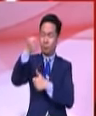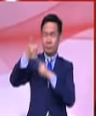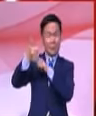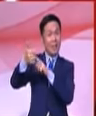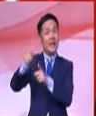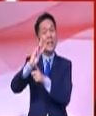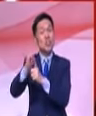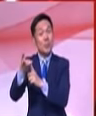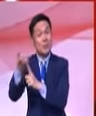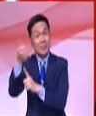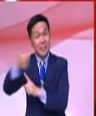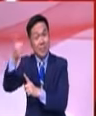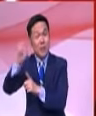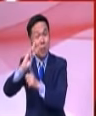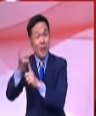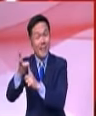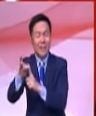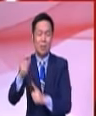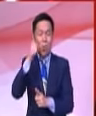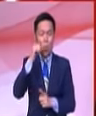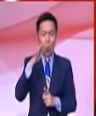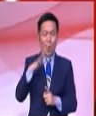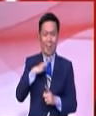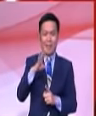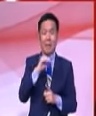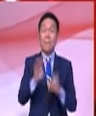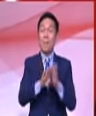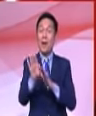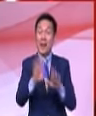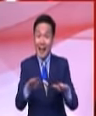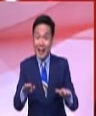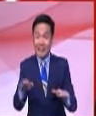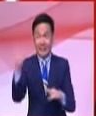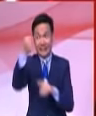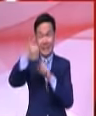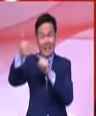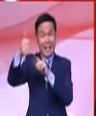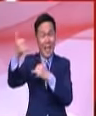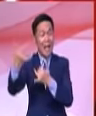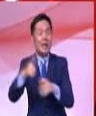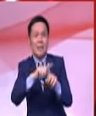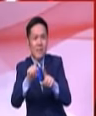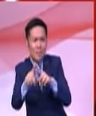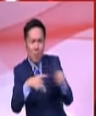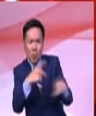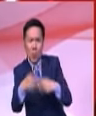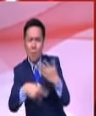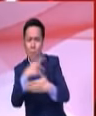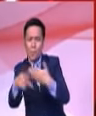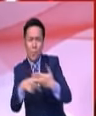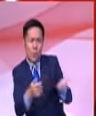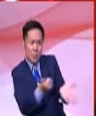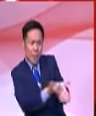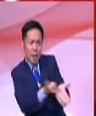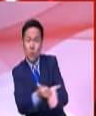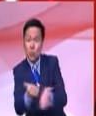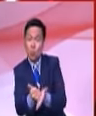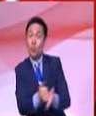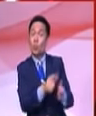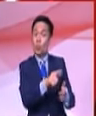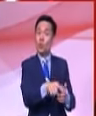Kebajikan Kesejahteraan Komuniti Wanita, Keluarga dan Pembangunan Kanak-kanak itu telah menyediakan pelbagai bantuan yang akan